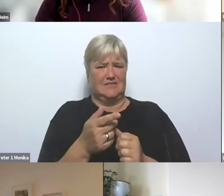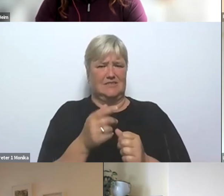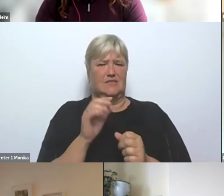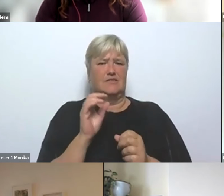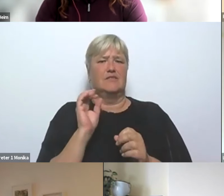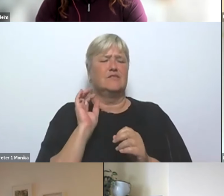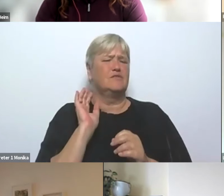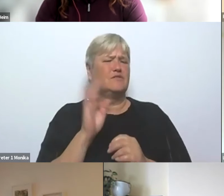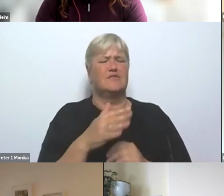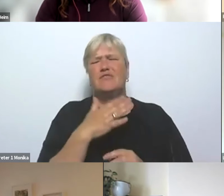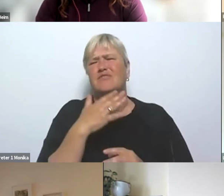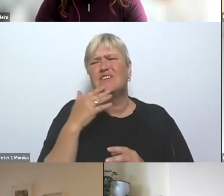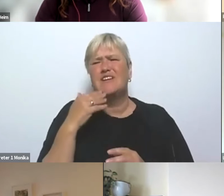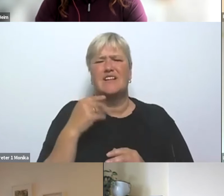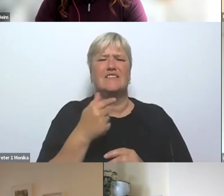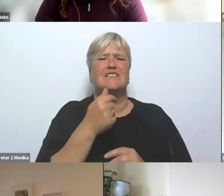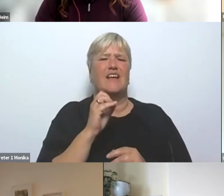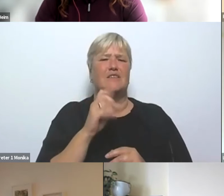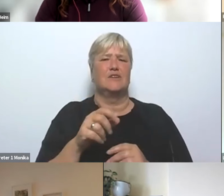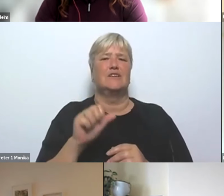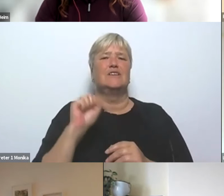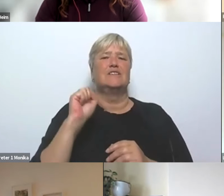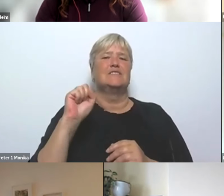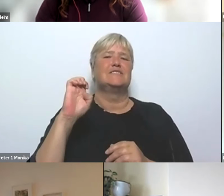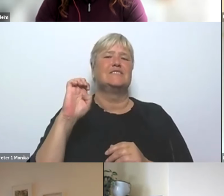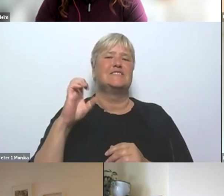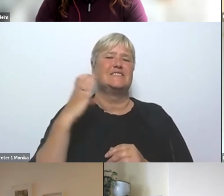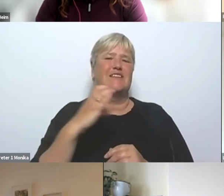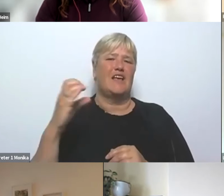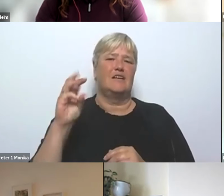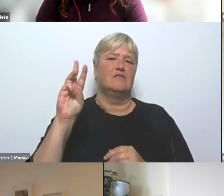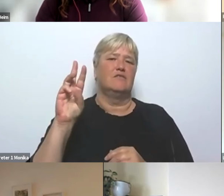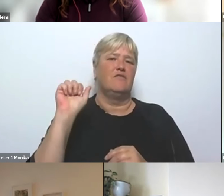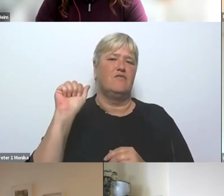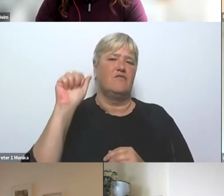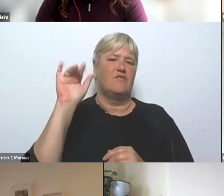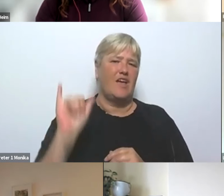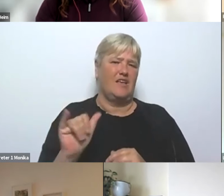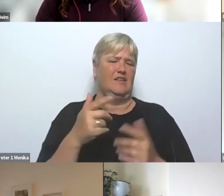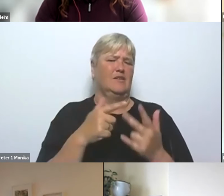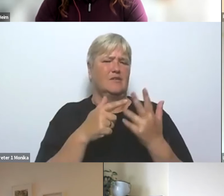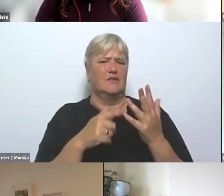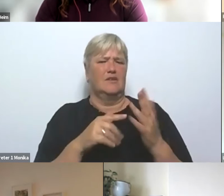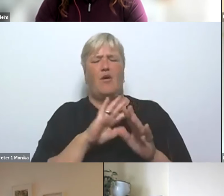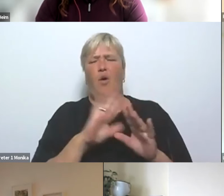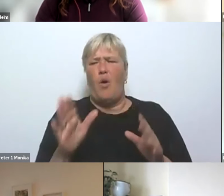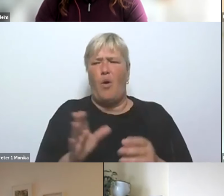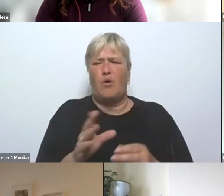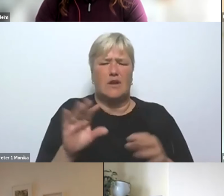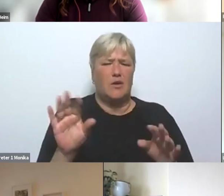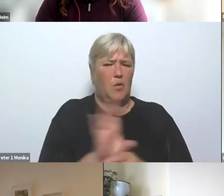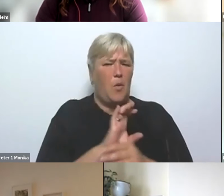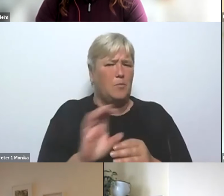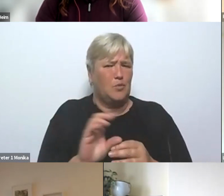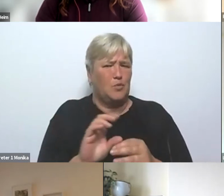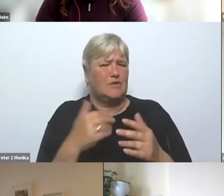Typing, Text-to-Speech, Segway, die Adaptierung des Nutzerinterfaces am Computer und, eine unendliche